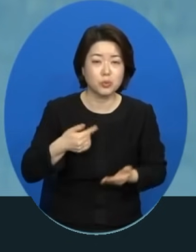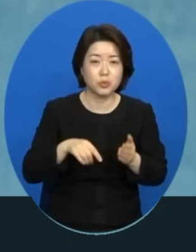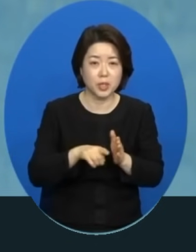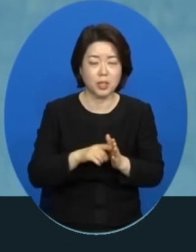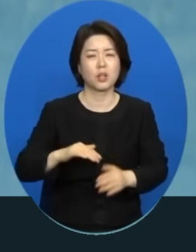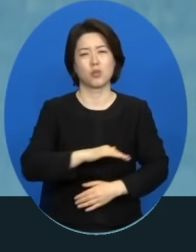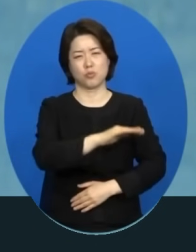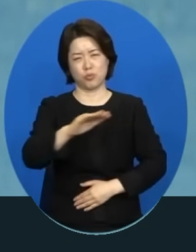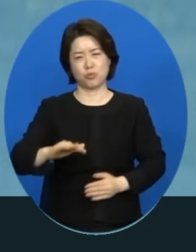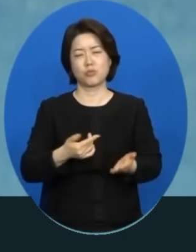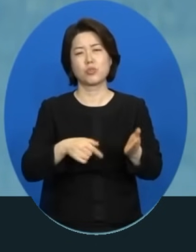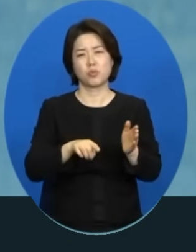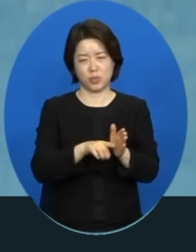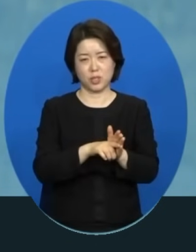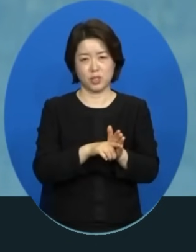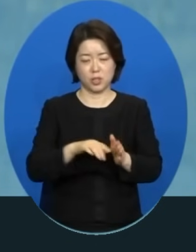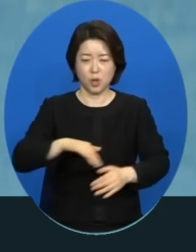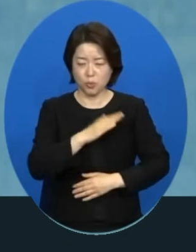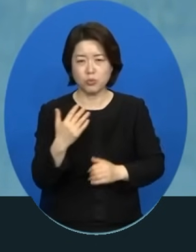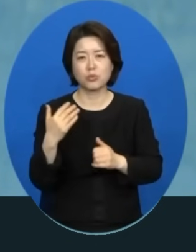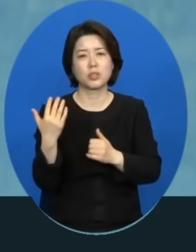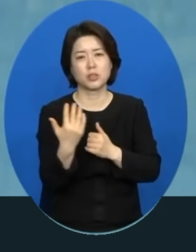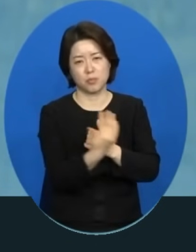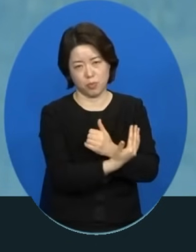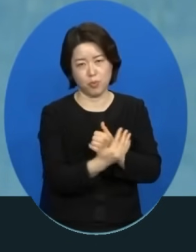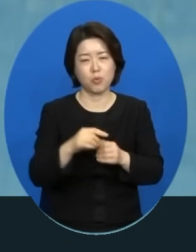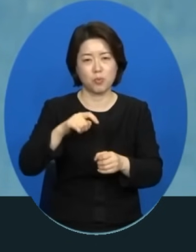겁니다. 우리를 보호하시기 위해서.